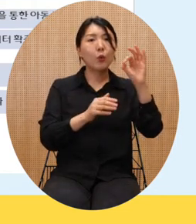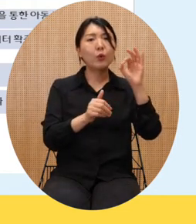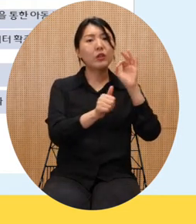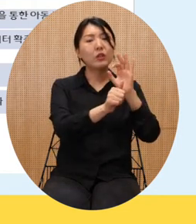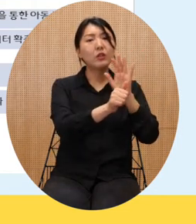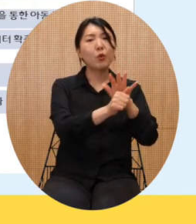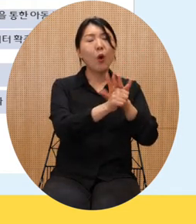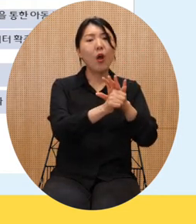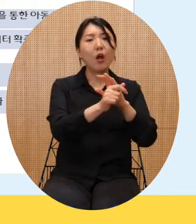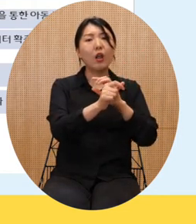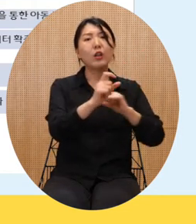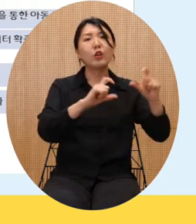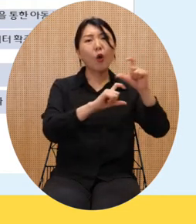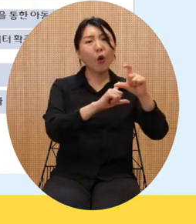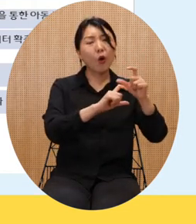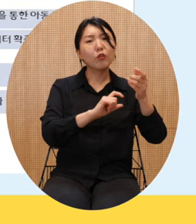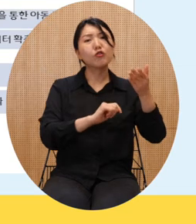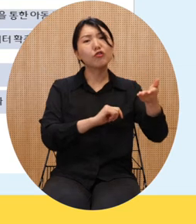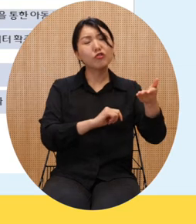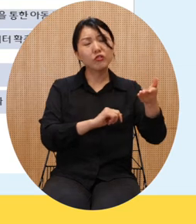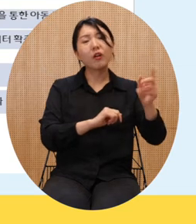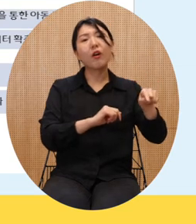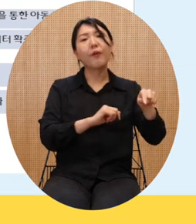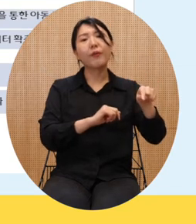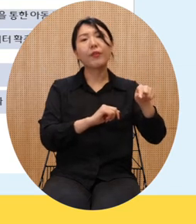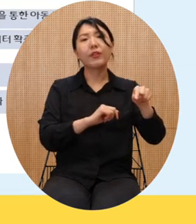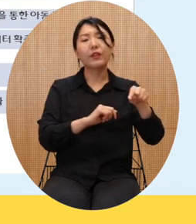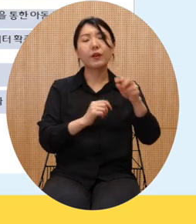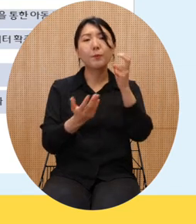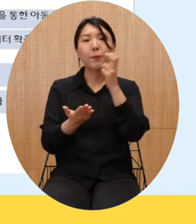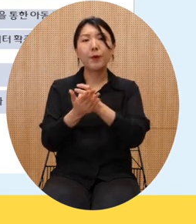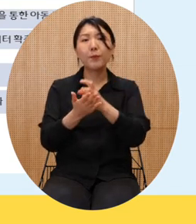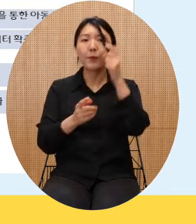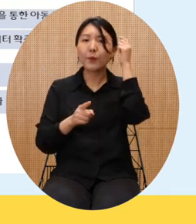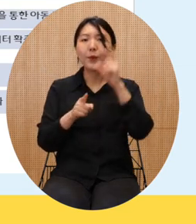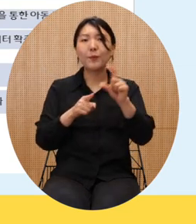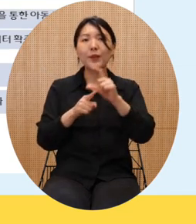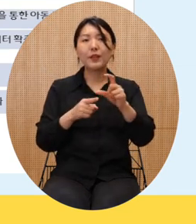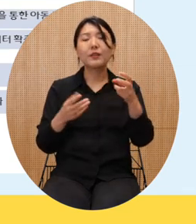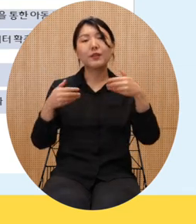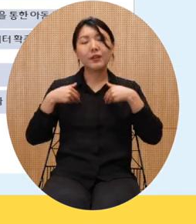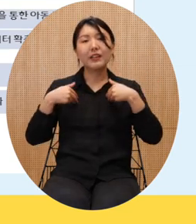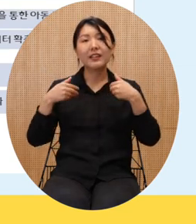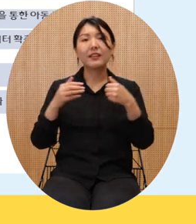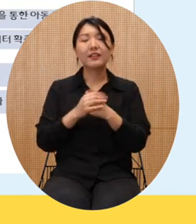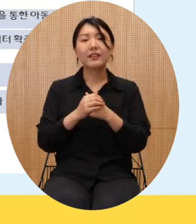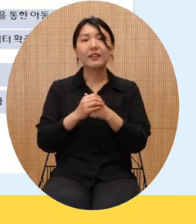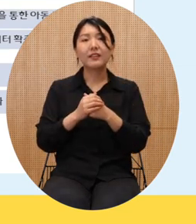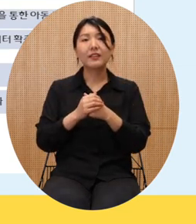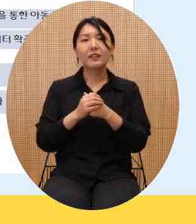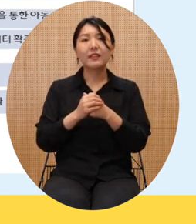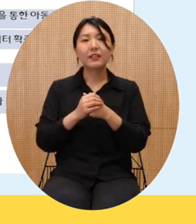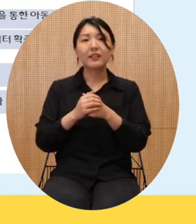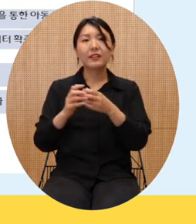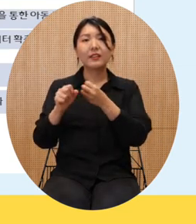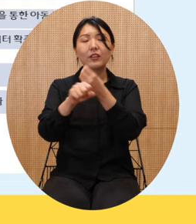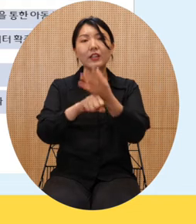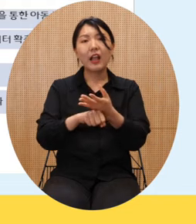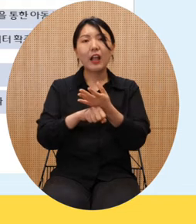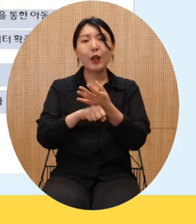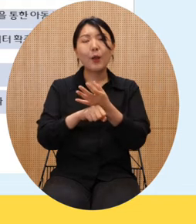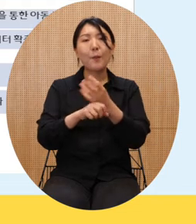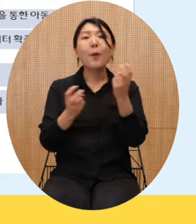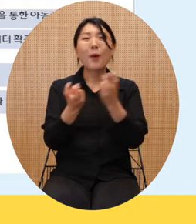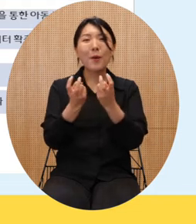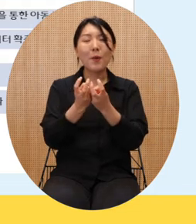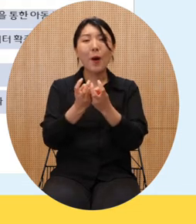가구는 이주비 지원, 그다음에 아니면 주거비 지원을 특별히 더하는 것, 이런 것들에 대한 제도가 고민이 되어야 되는